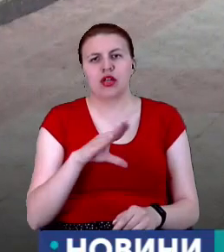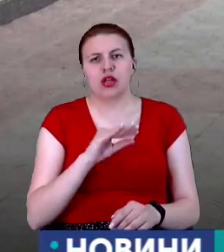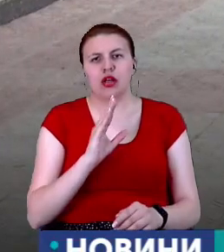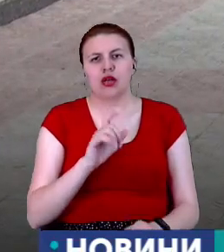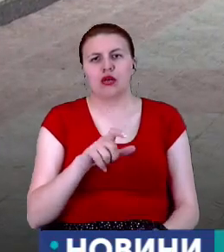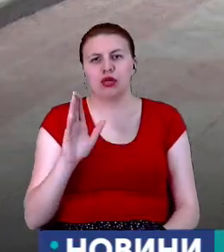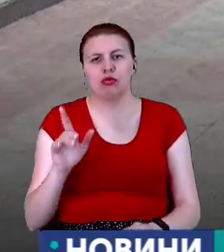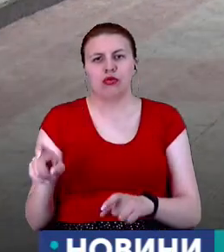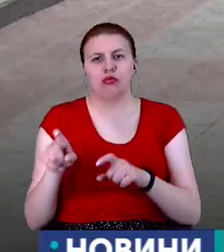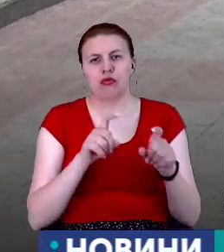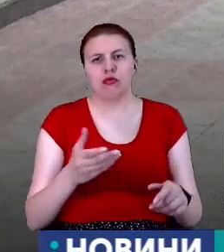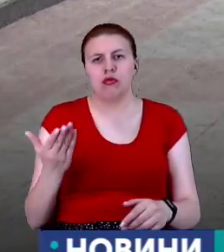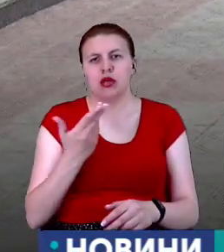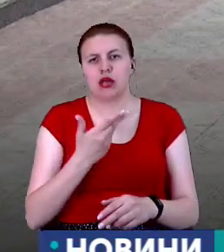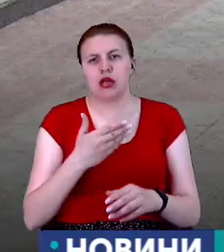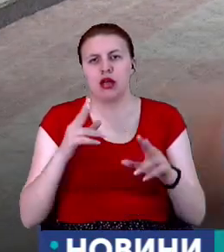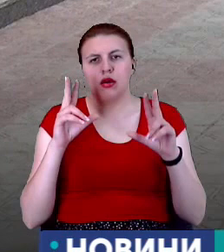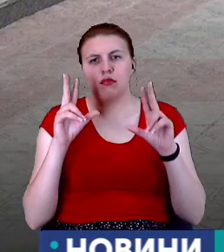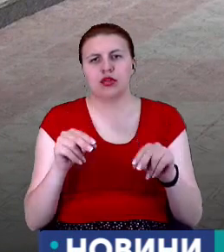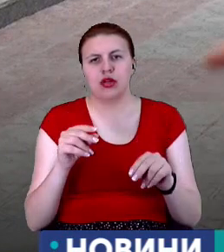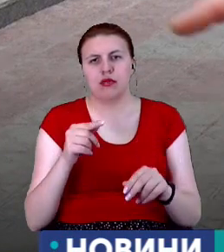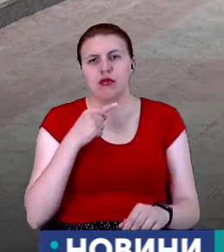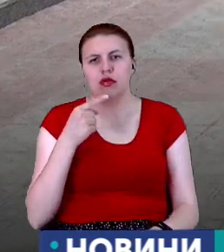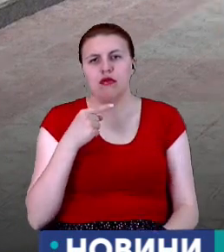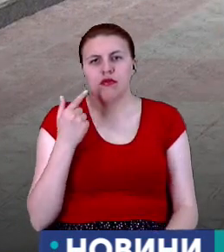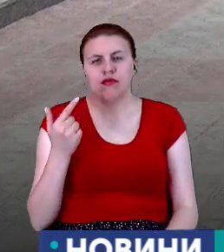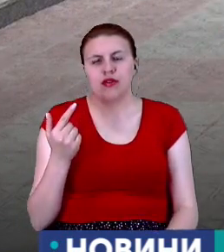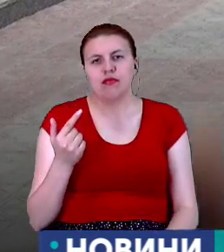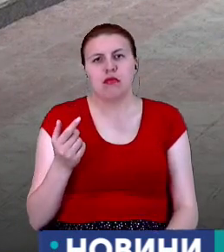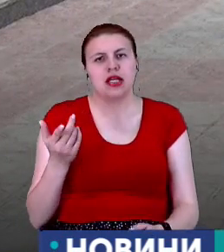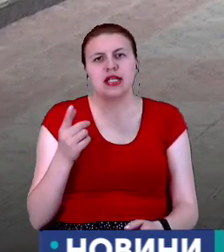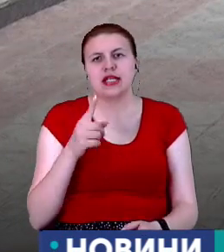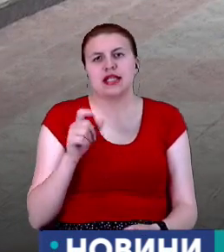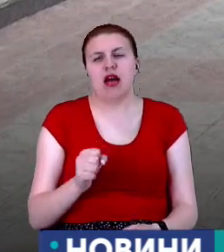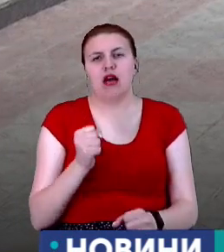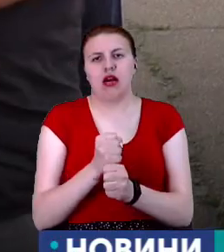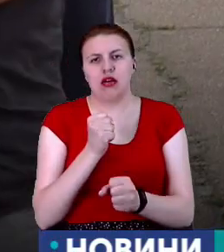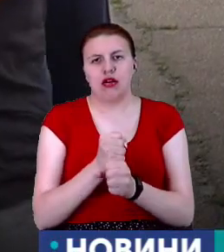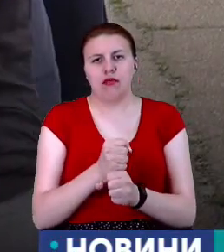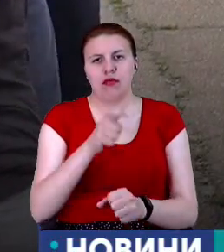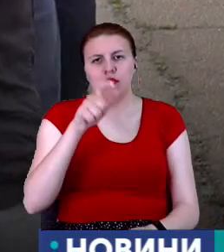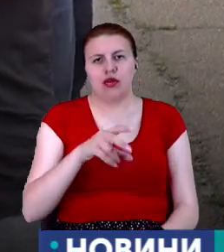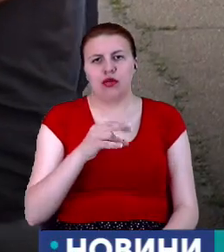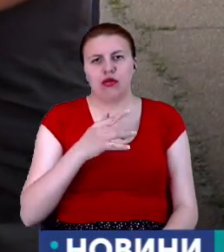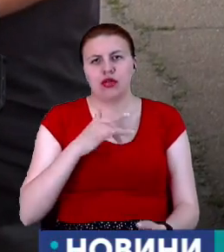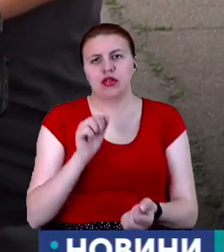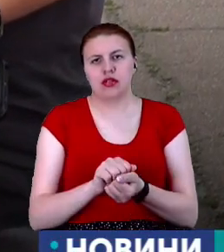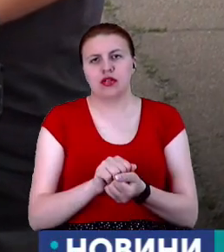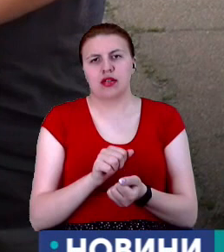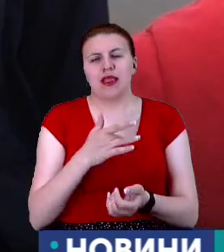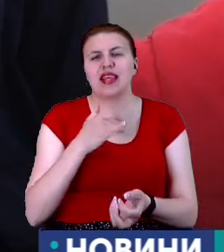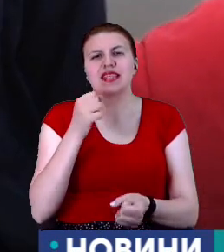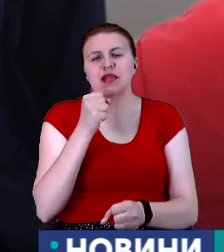обещаем и гарантируем. Мы за каждого работягу. Мы будем стоять. Ну, самое главное, дисциплина, конечно. Рішення про реорганізацію